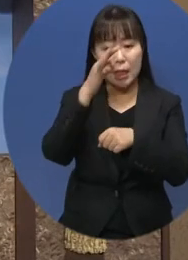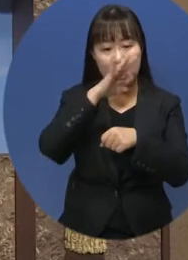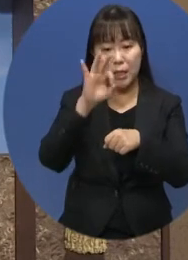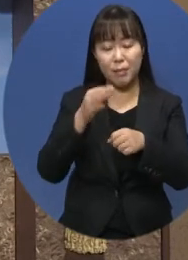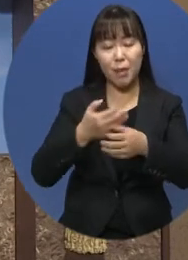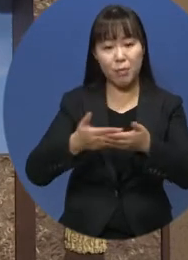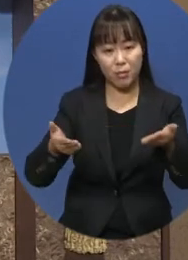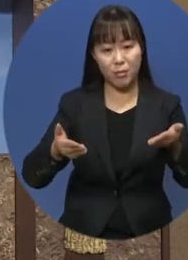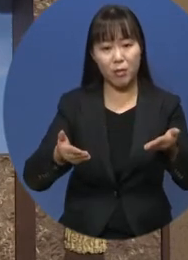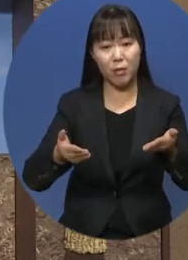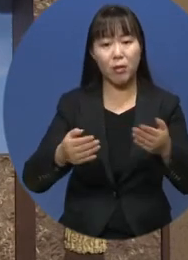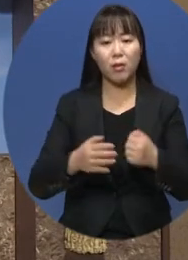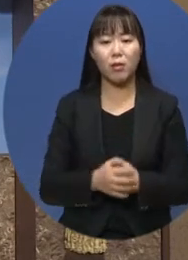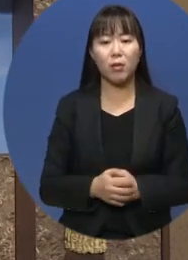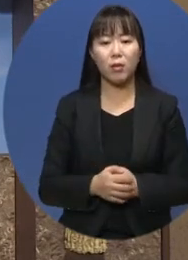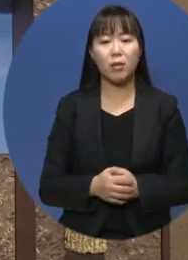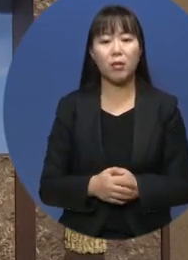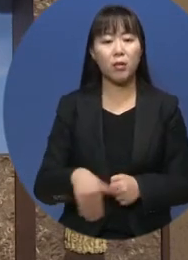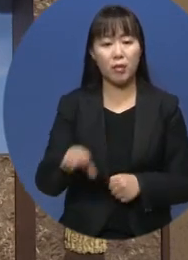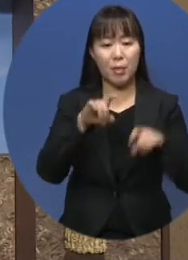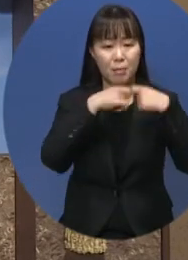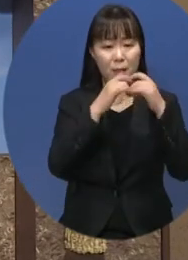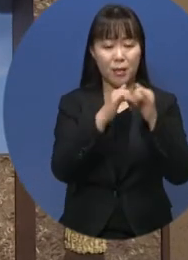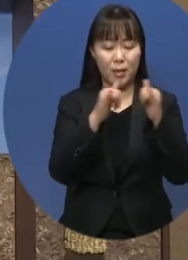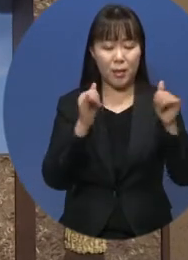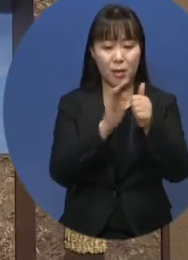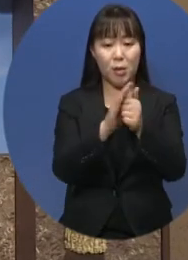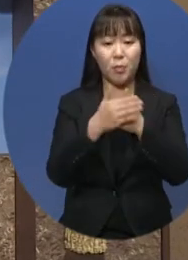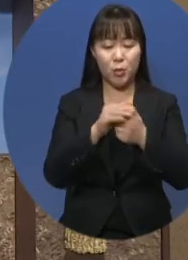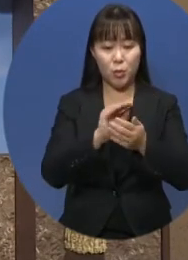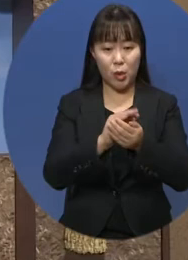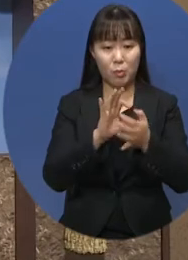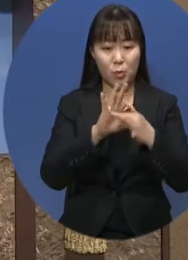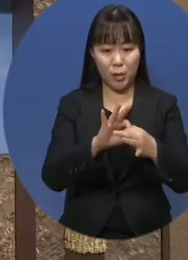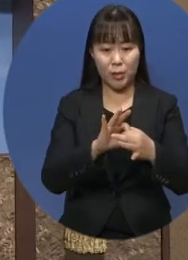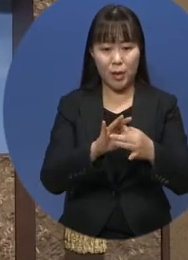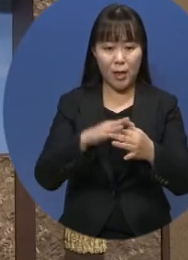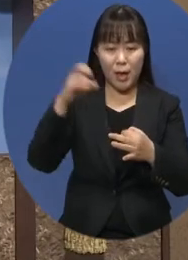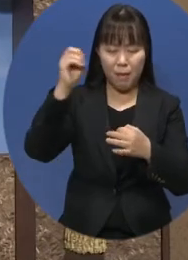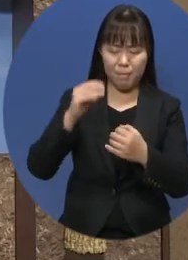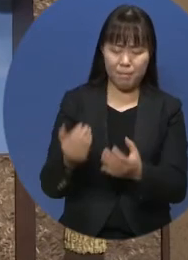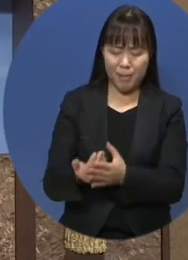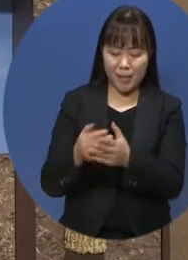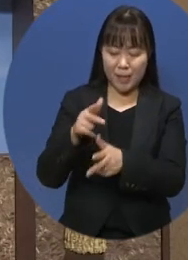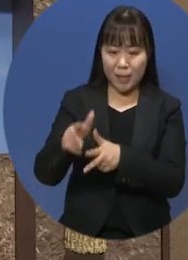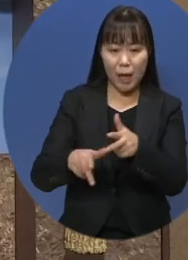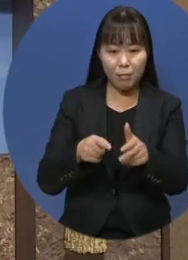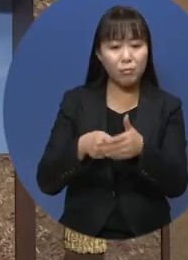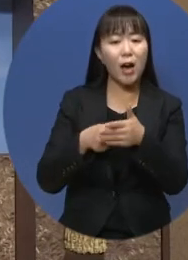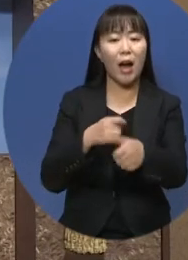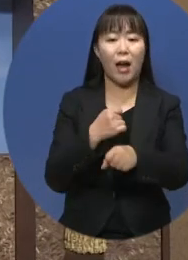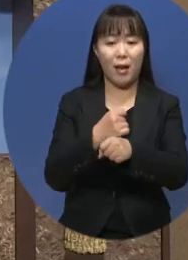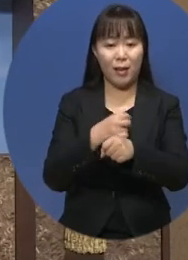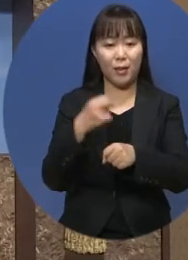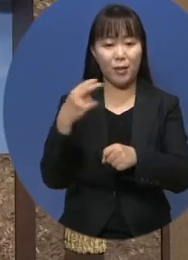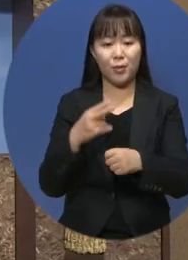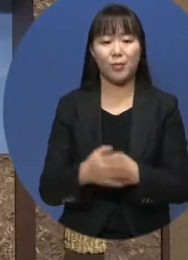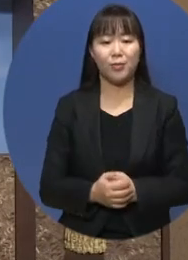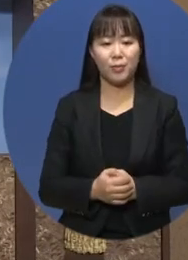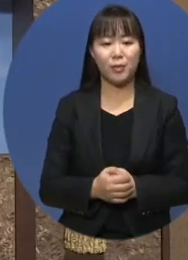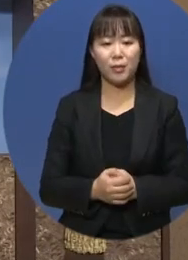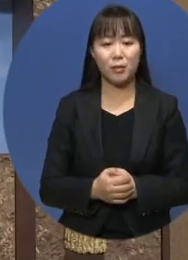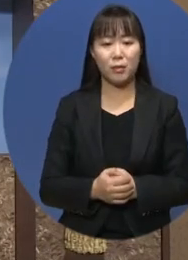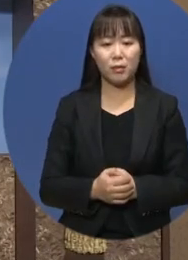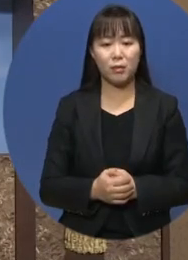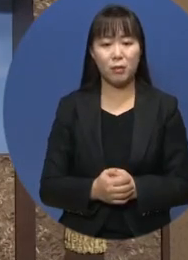배분해 드립니다 그래도 이제 우리 민간인들이 협동조합을 통해서 햇빛 발전의 사업을 진행할 거고요 그리고 우리